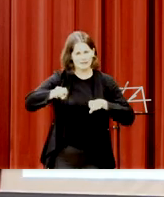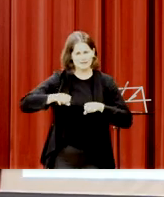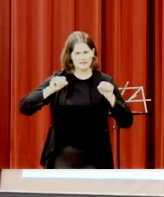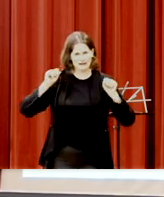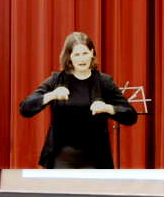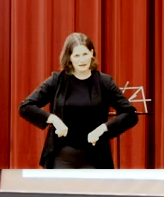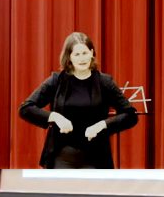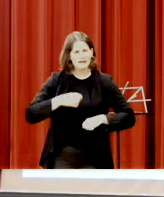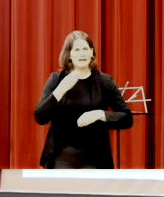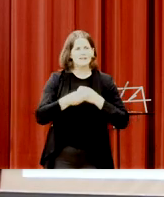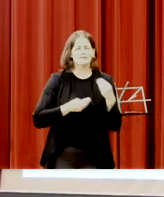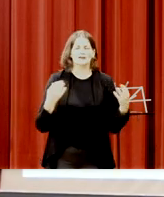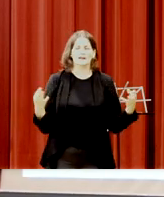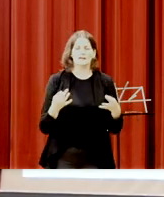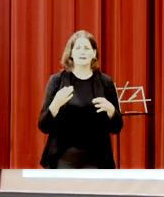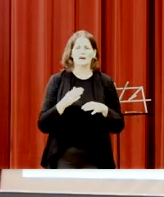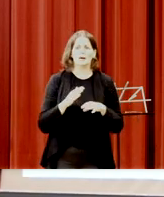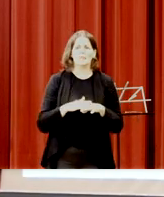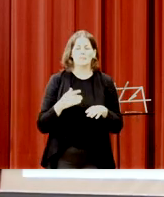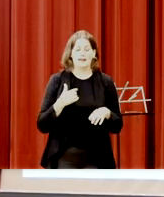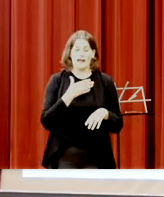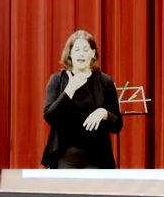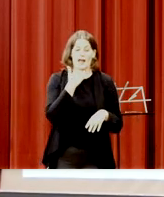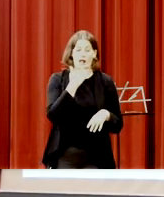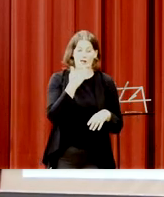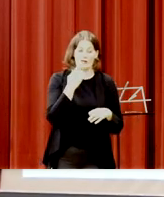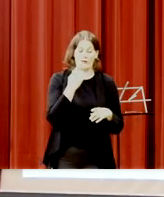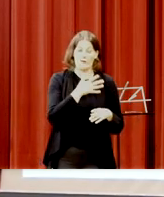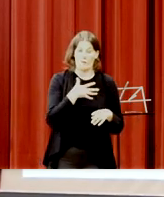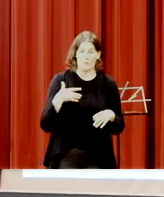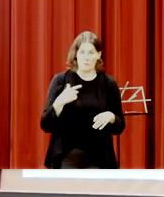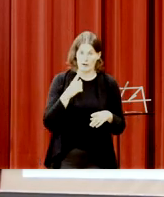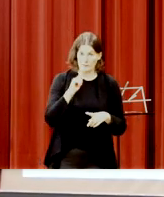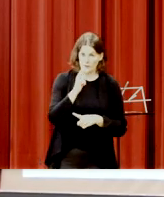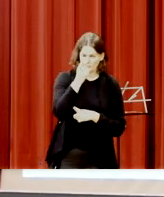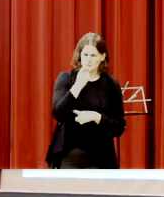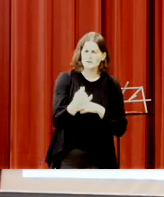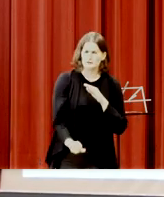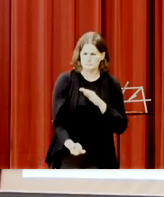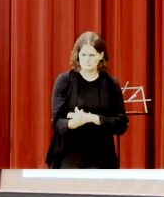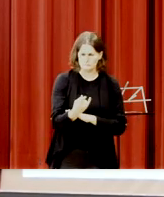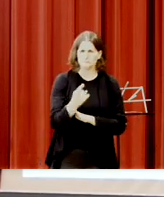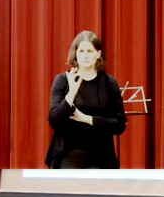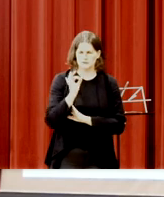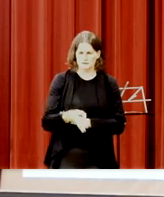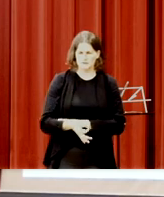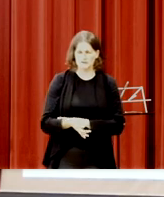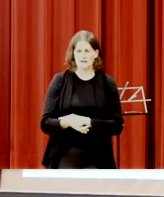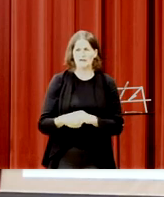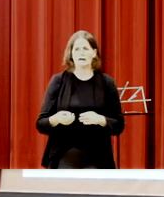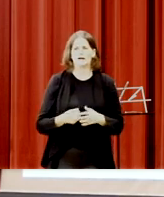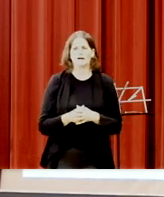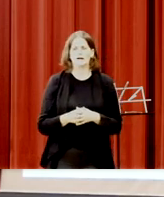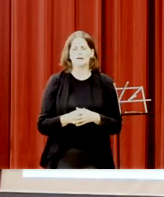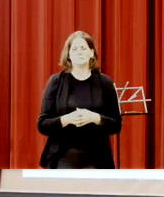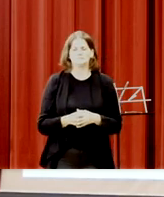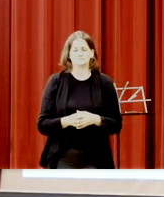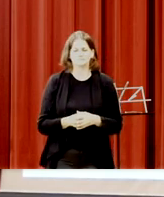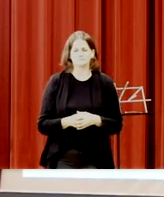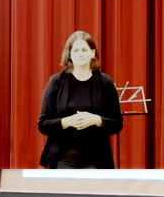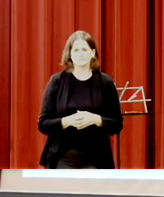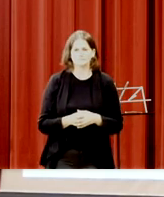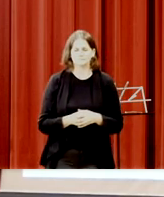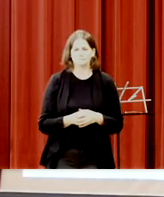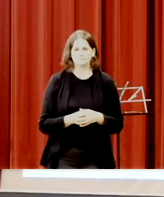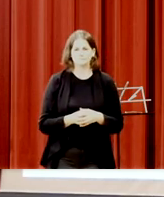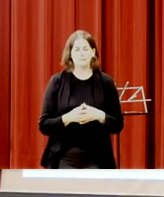Han fet que passin coses. Ara, amb responsabilitat, amb la complicitat de tothom I amb